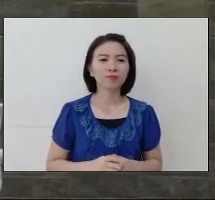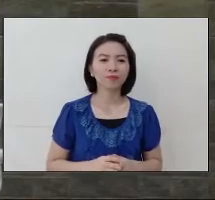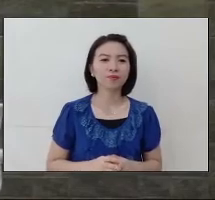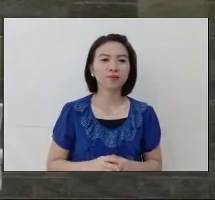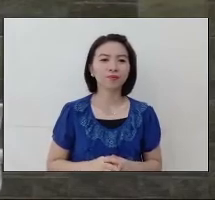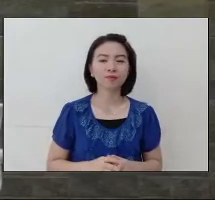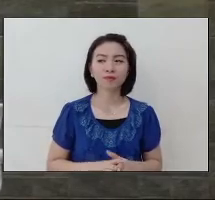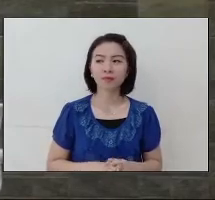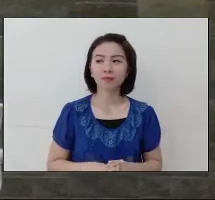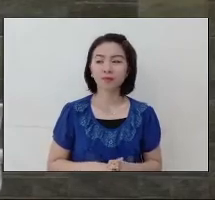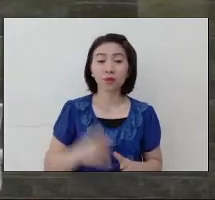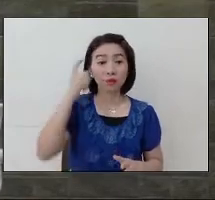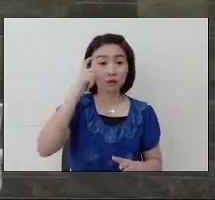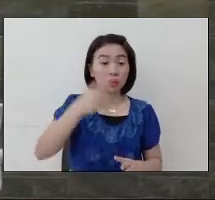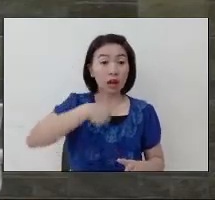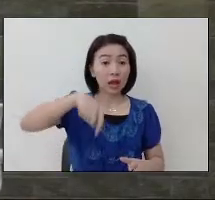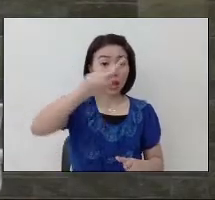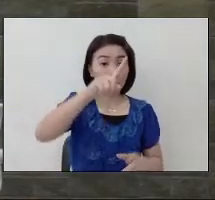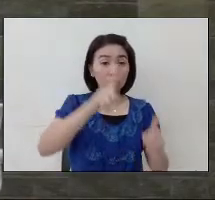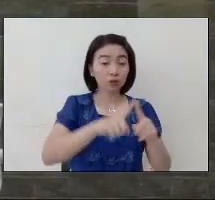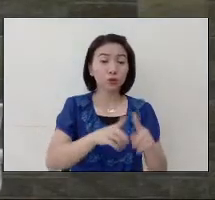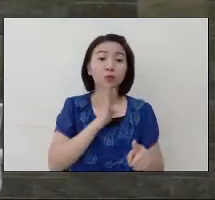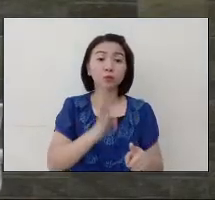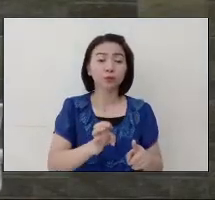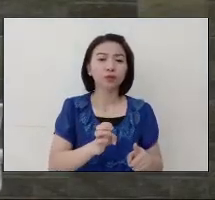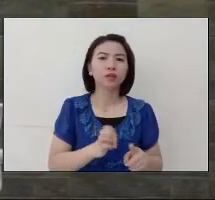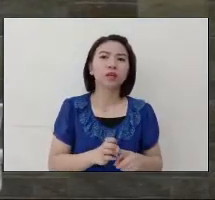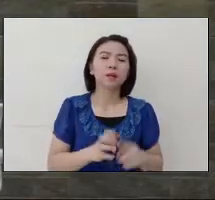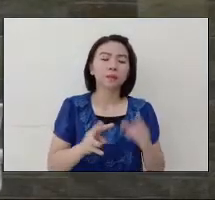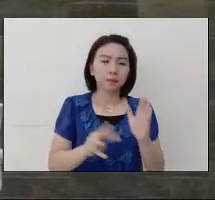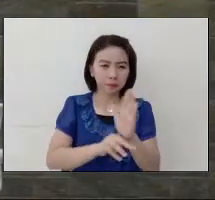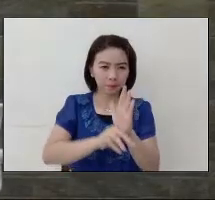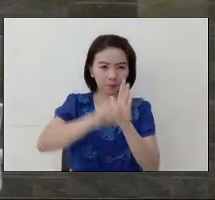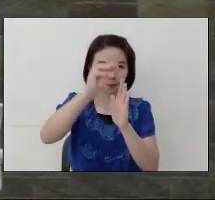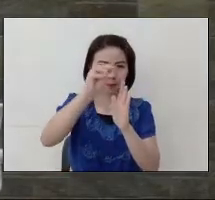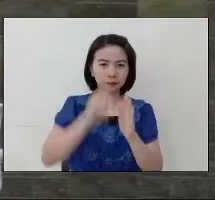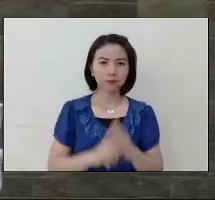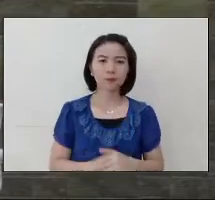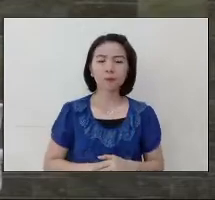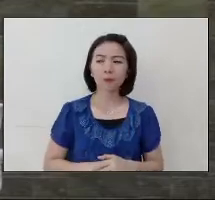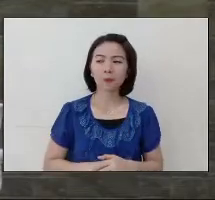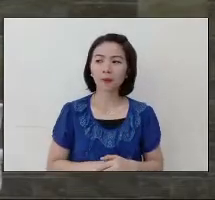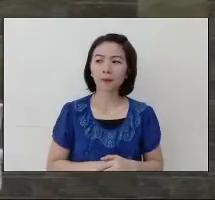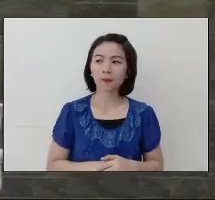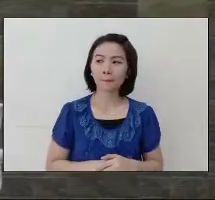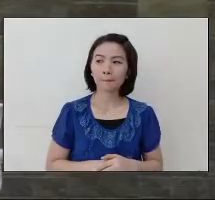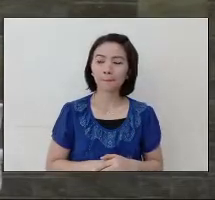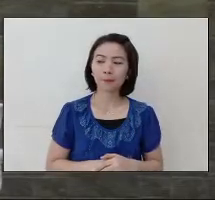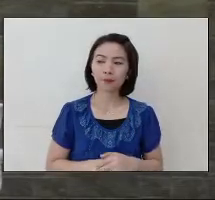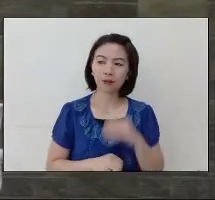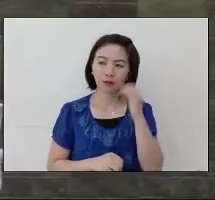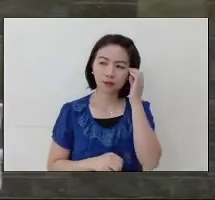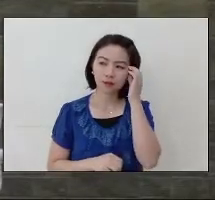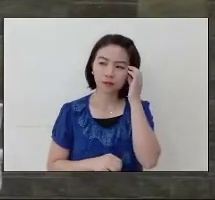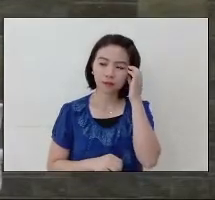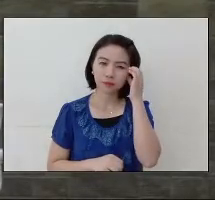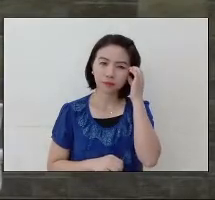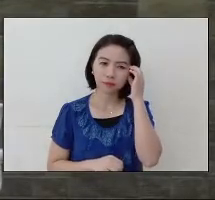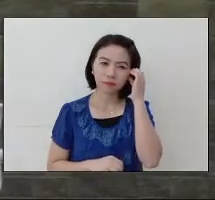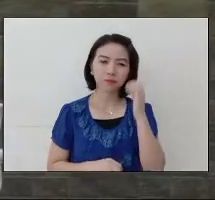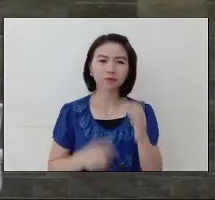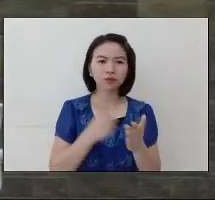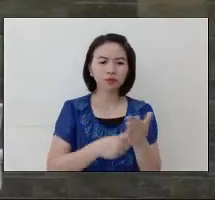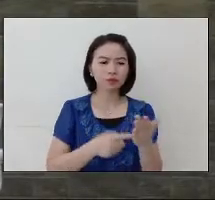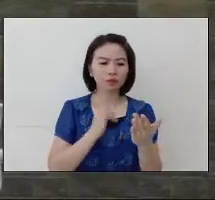mag-matured. See that? So napaka, alam niyo mga kapatid, kaya sabi ko po sa inyo, ang problema sa loob ng tahanan